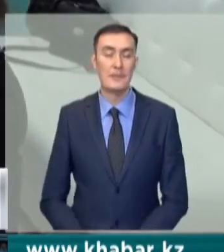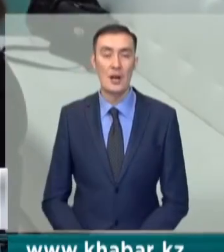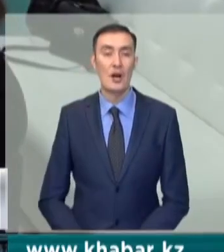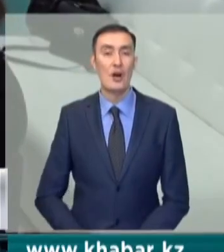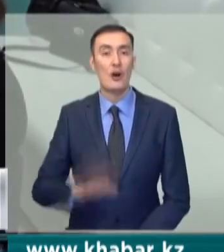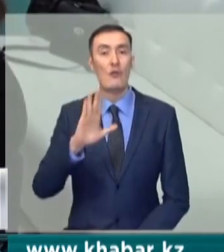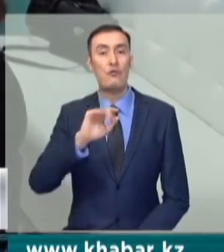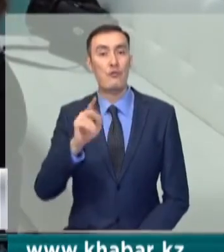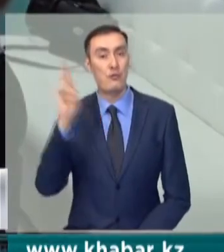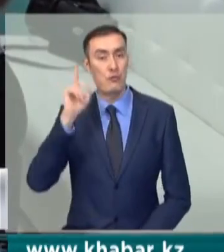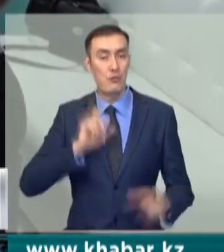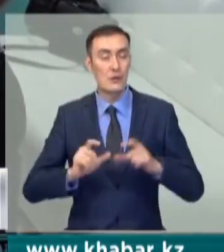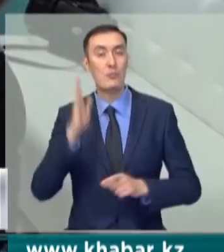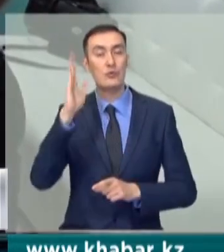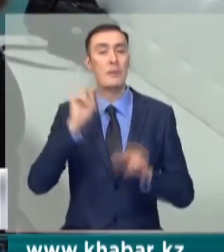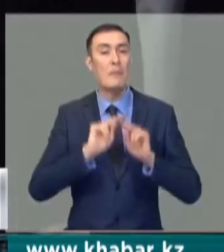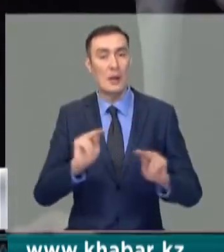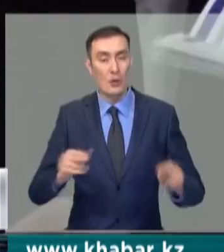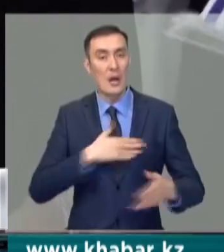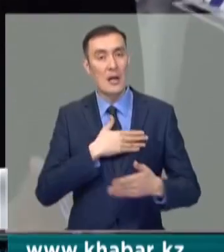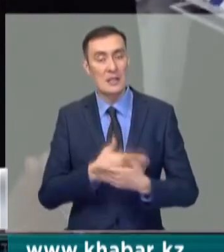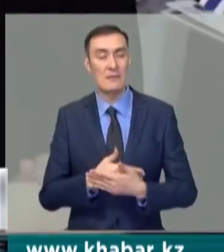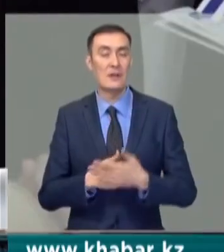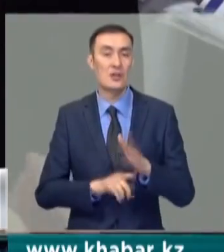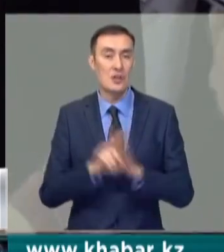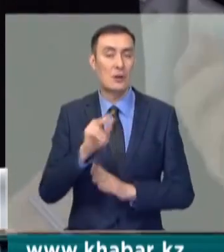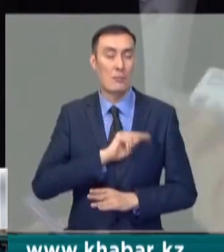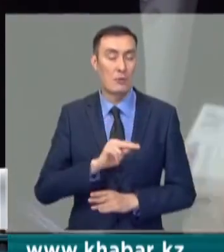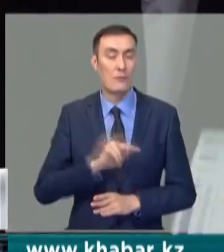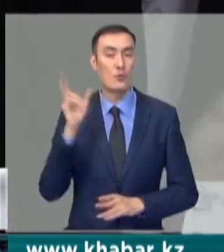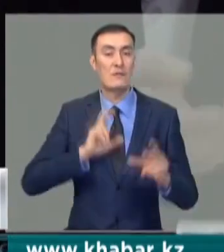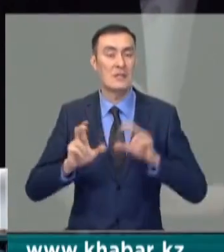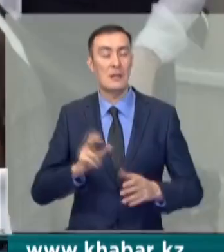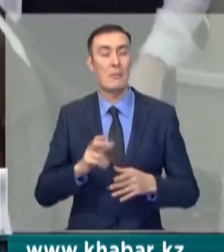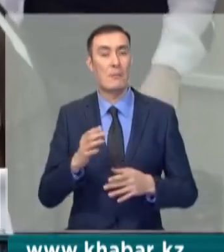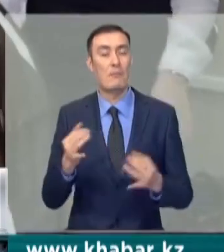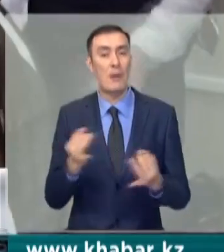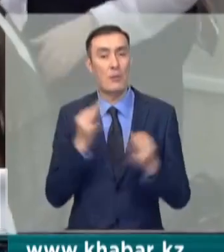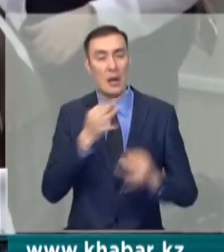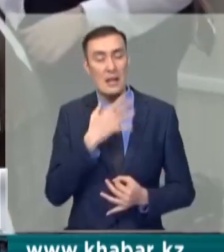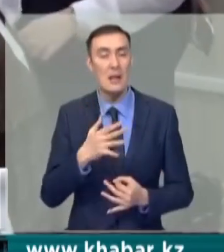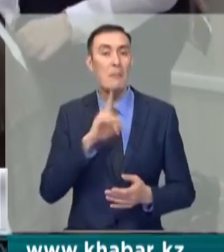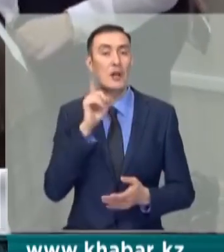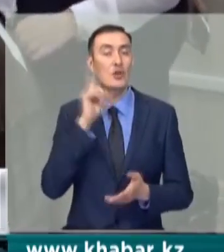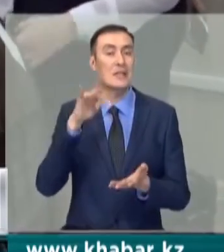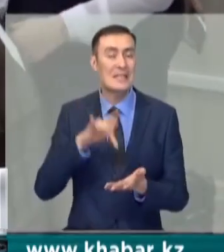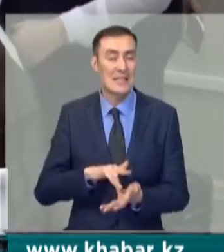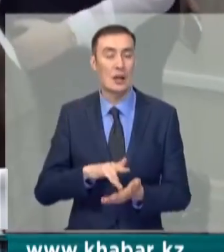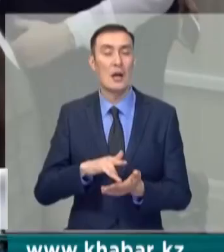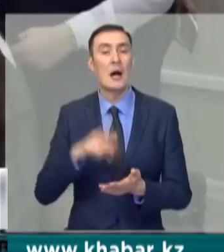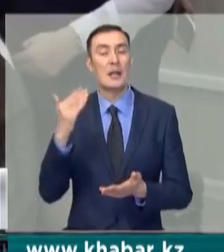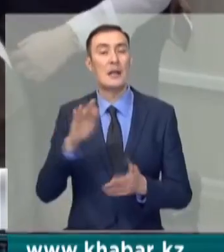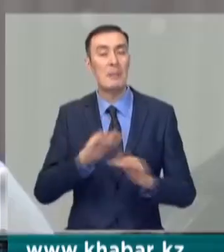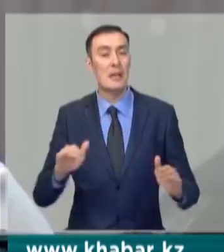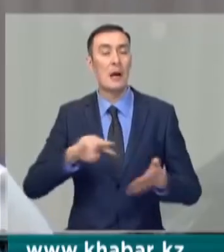Вузовская молодежь – это будущие педагоги, довольно активны в своих начинаниях. В университете особенно популярен молодежный центр. Здесь студенты